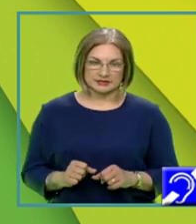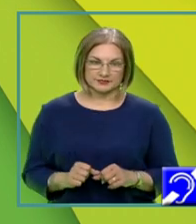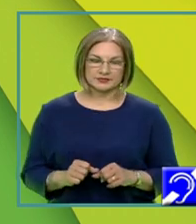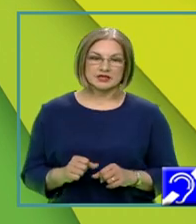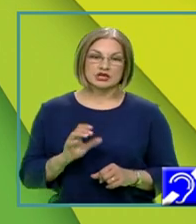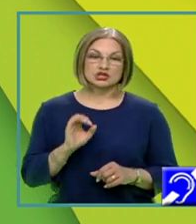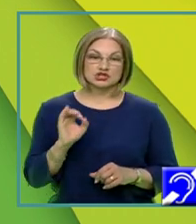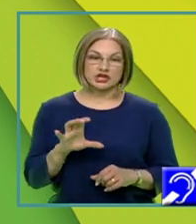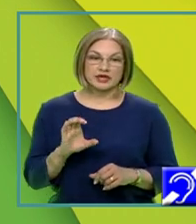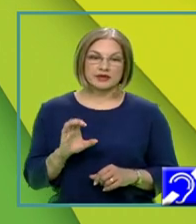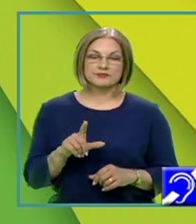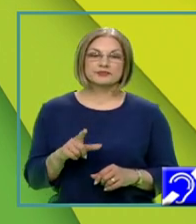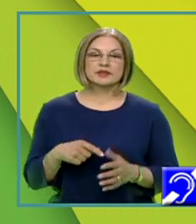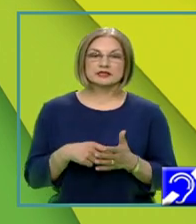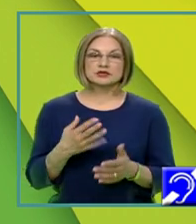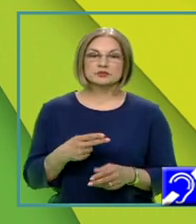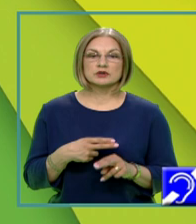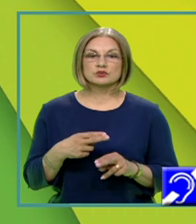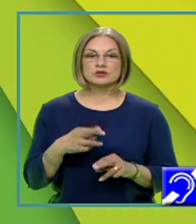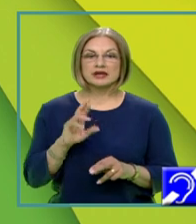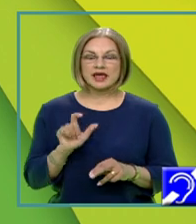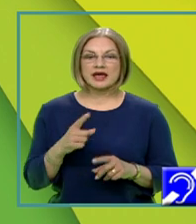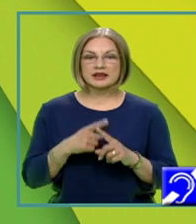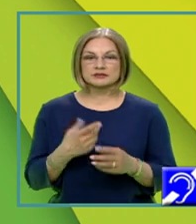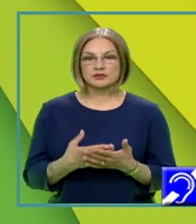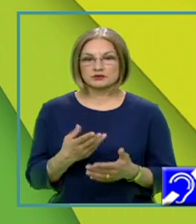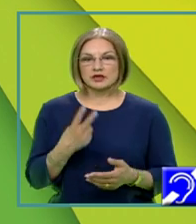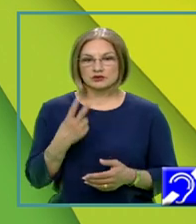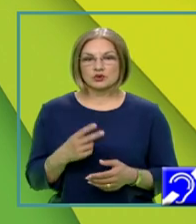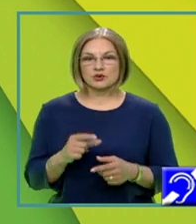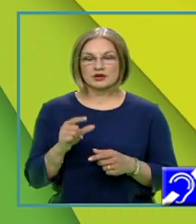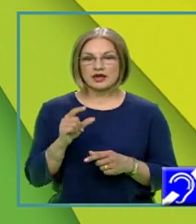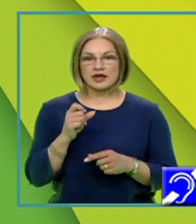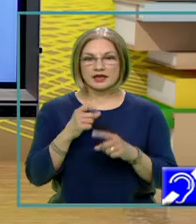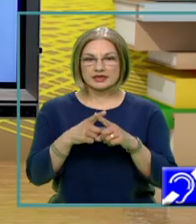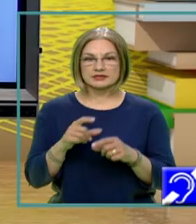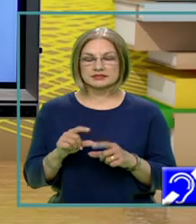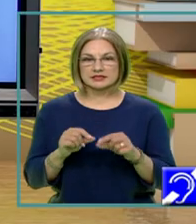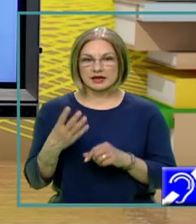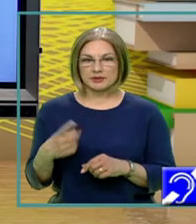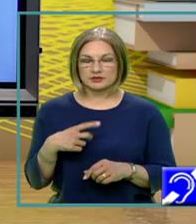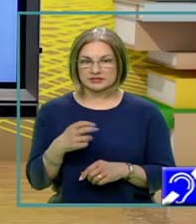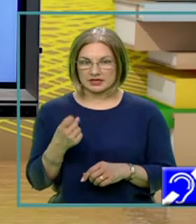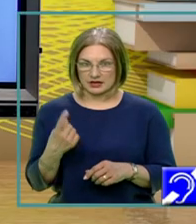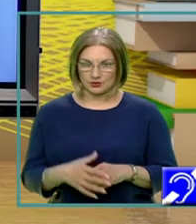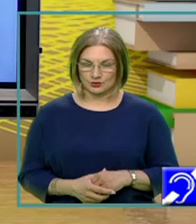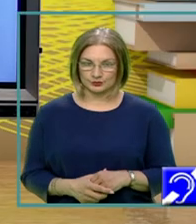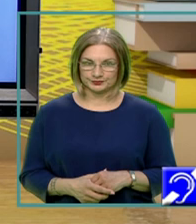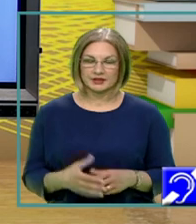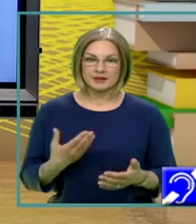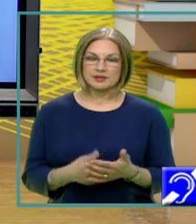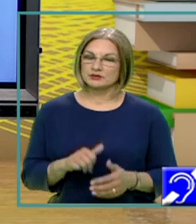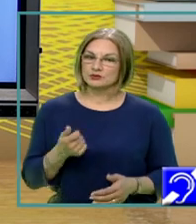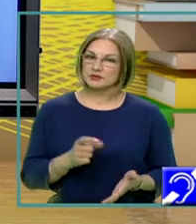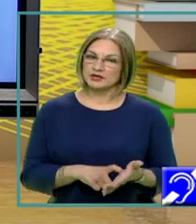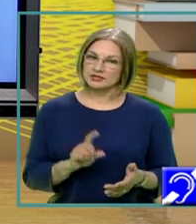Determinați numărul real x pentru care 2 la x dar patru este egal cu pentru prima cerință va